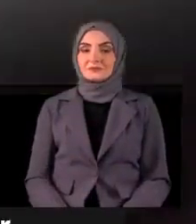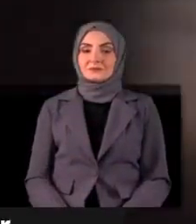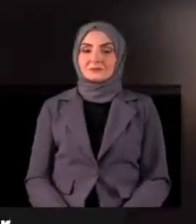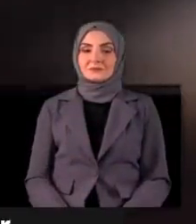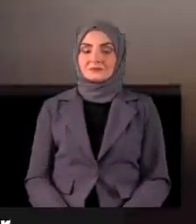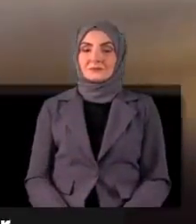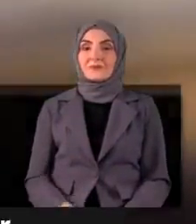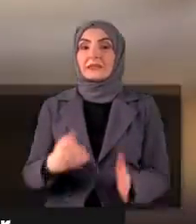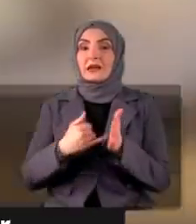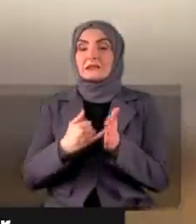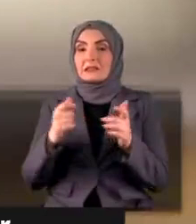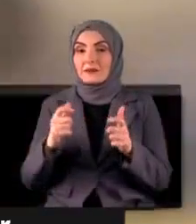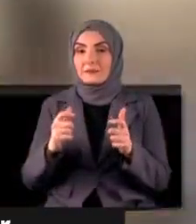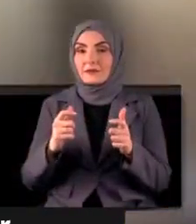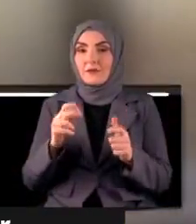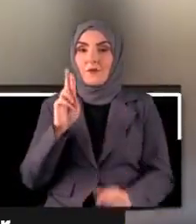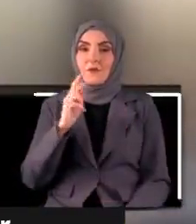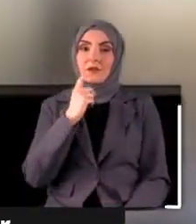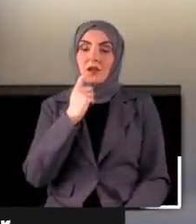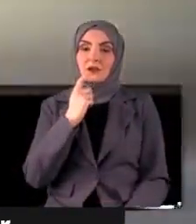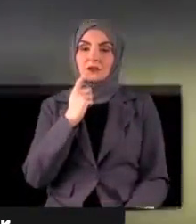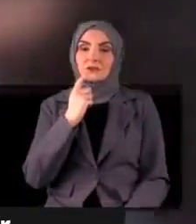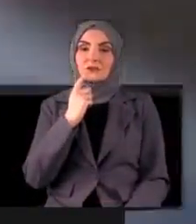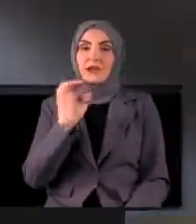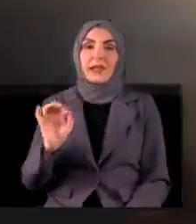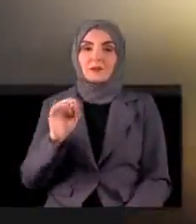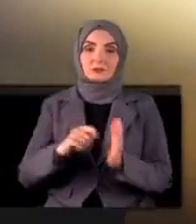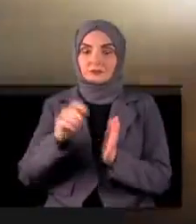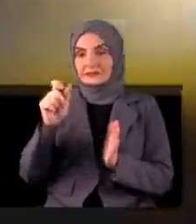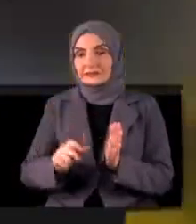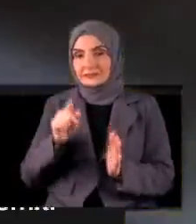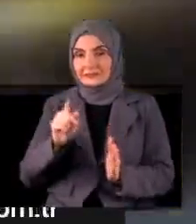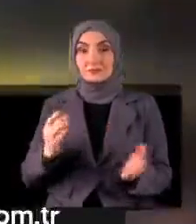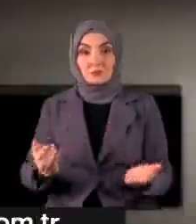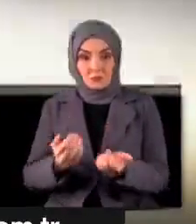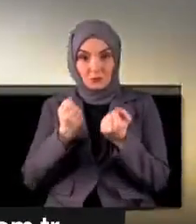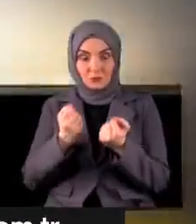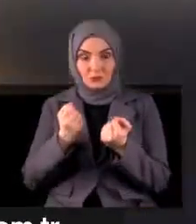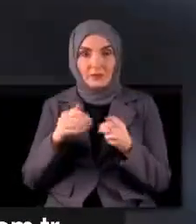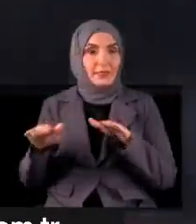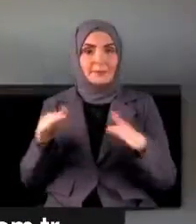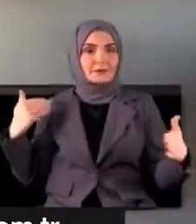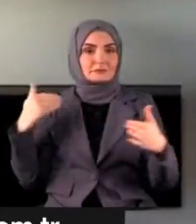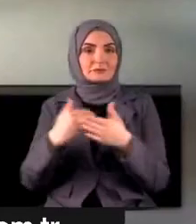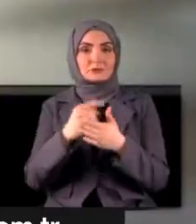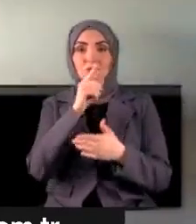yanındayım. Gaziantep'te 12 yaşındaki Eylül kurtarıldığında ise felaketin üzerinden 146 saat